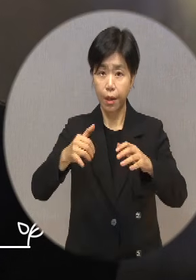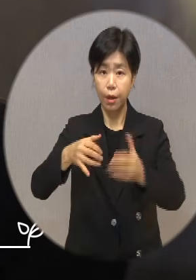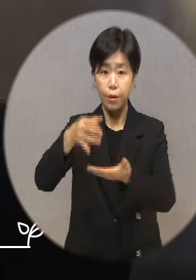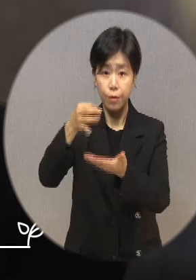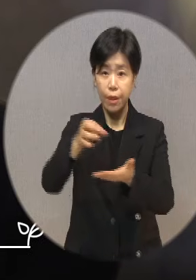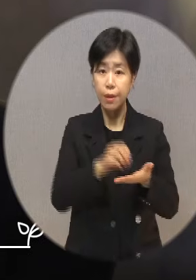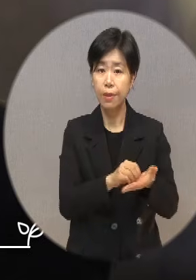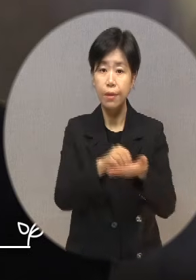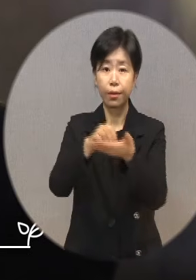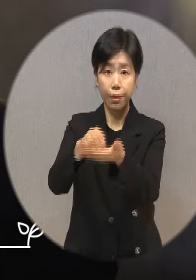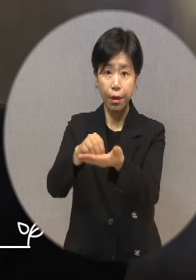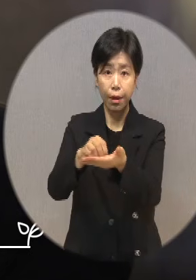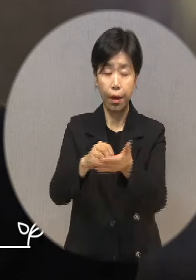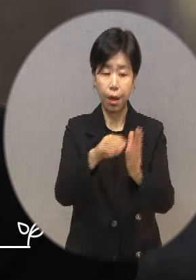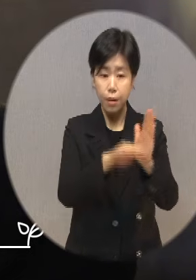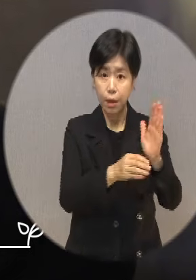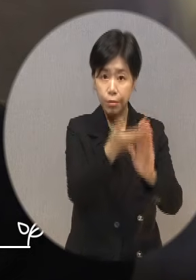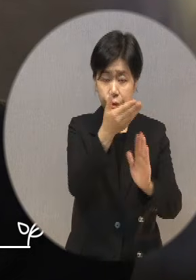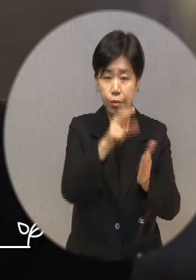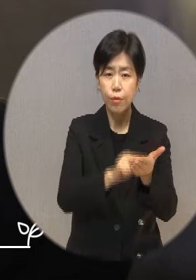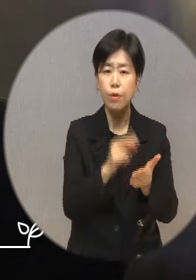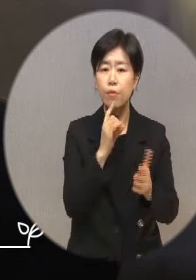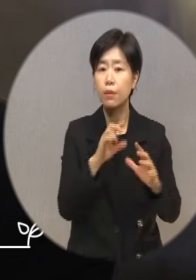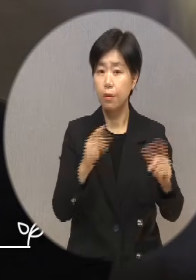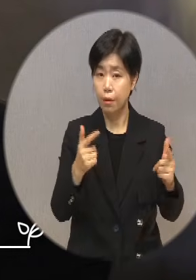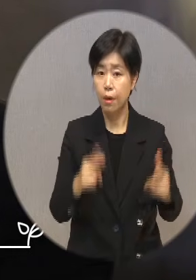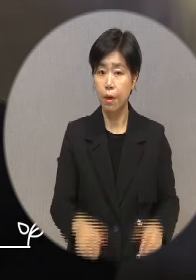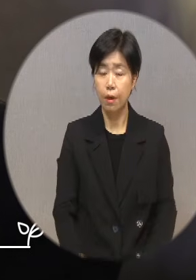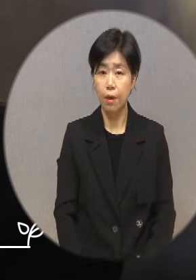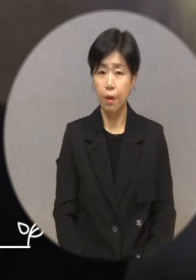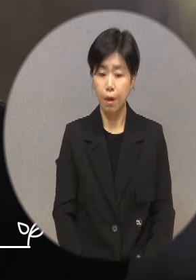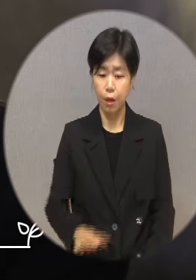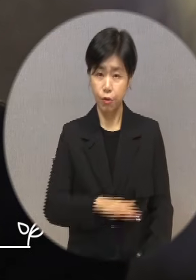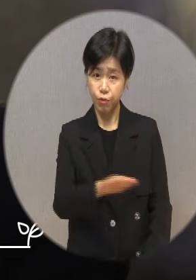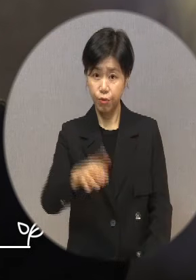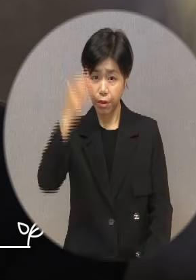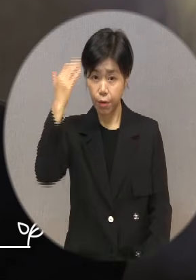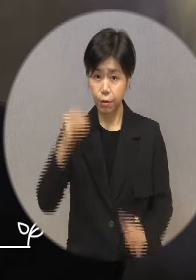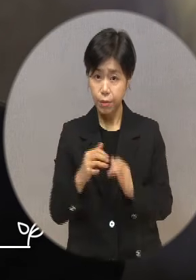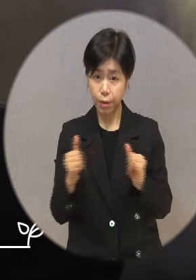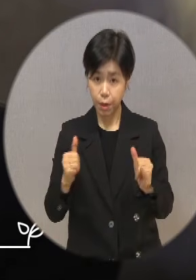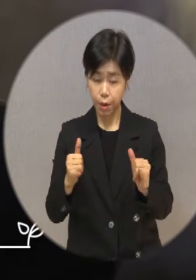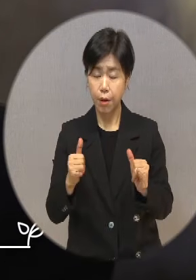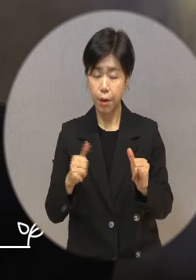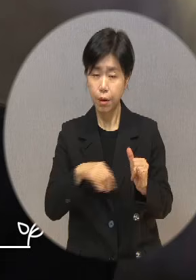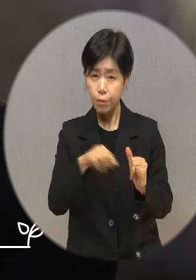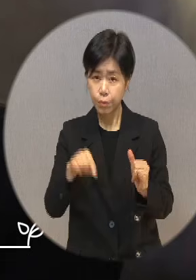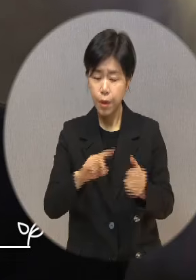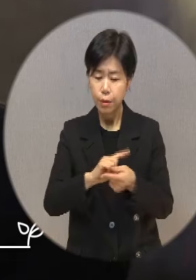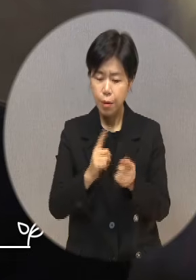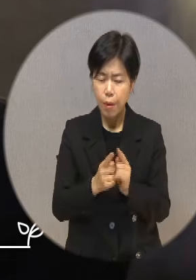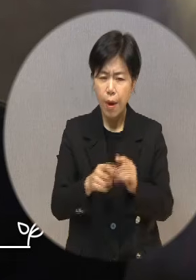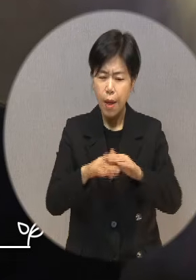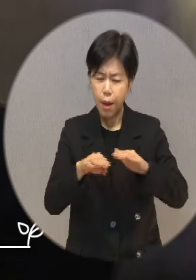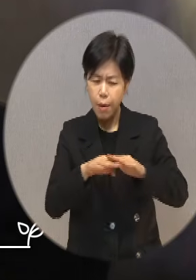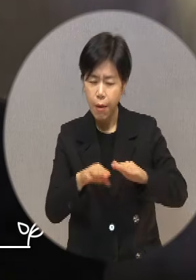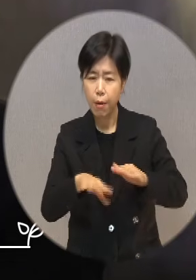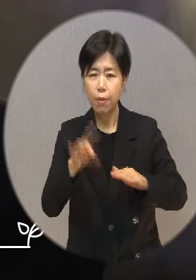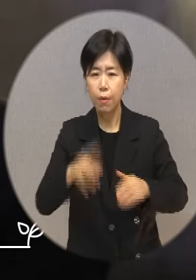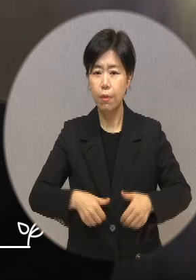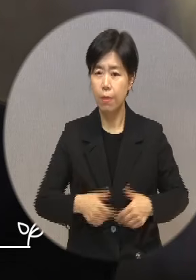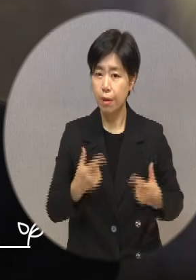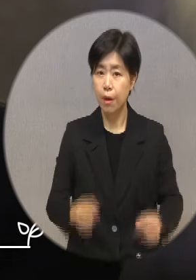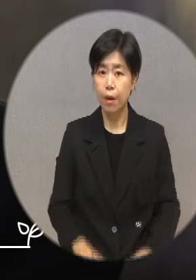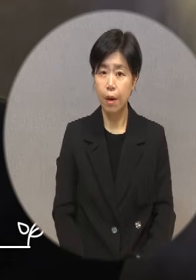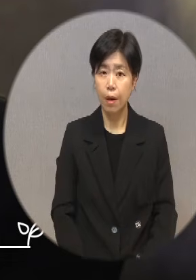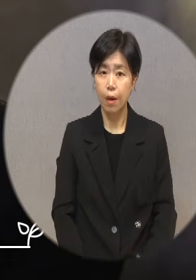등재가 꼭 남과 북의 문제뿐만 아니라 남쪽 내에서 우리끼리도 해결해야 할 부분이 많이 있다라는 생각이 들고 부처